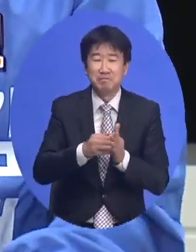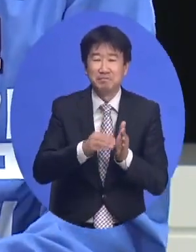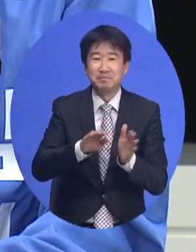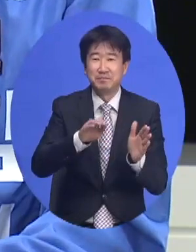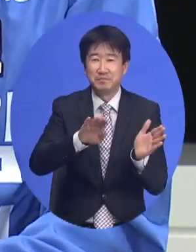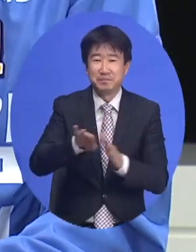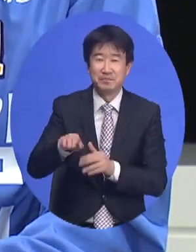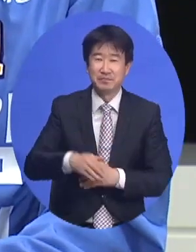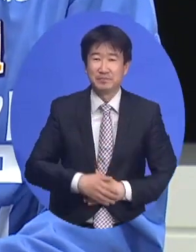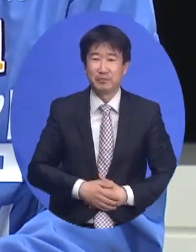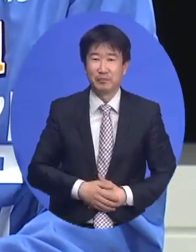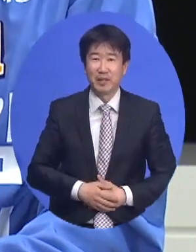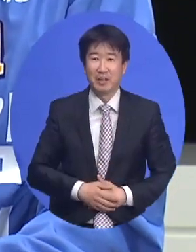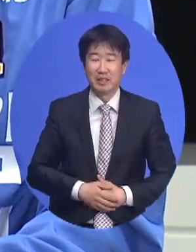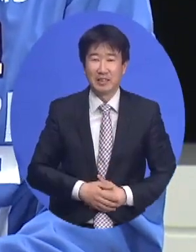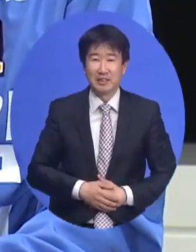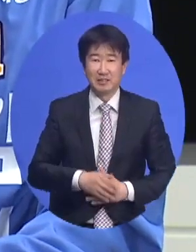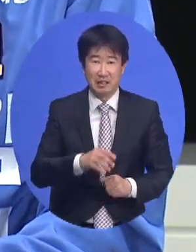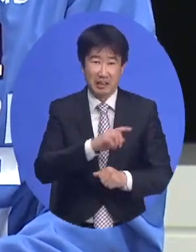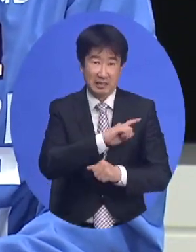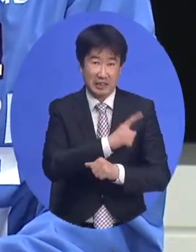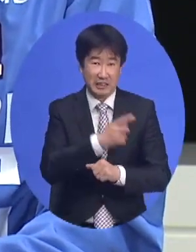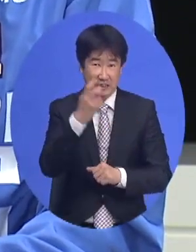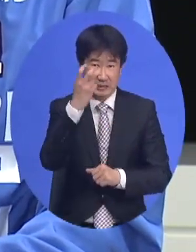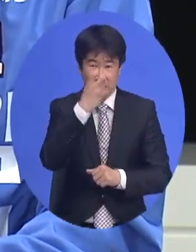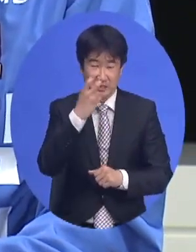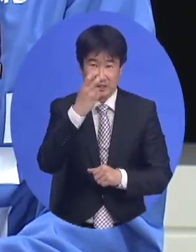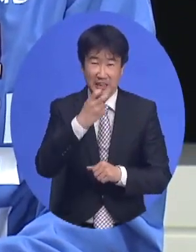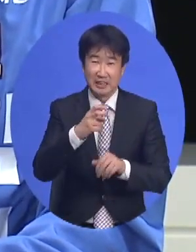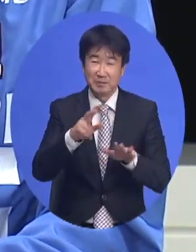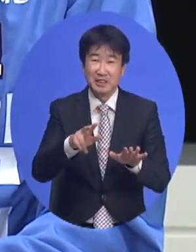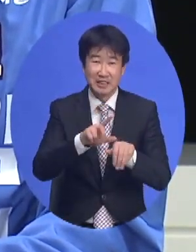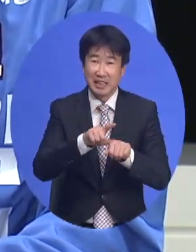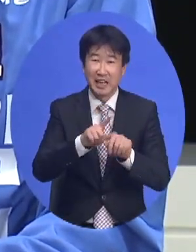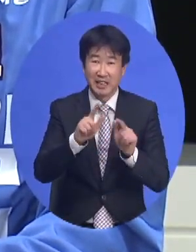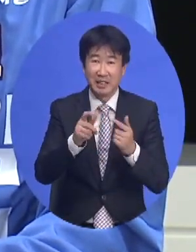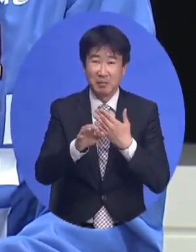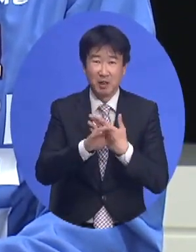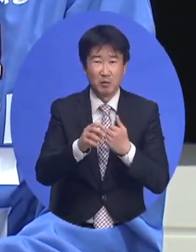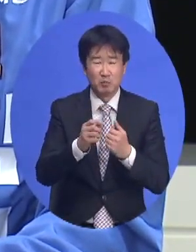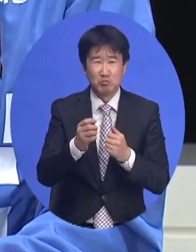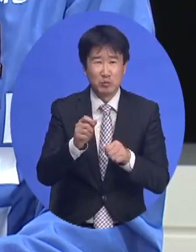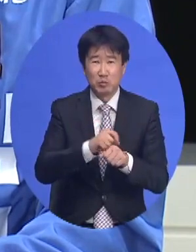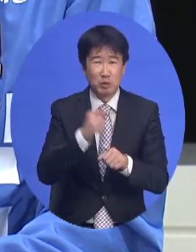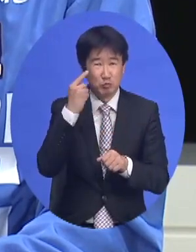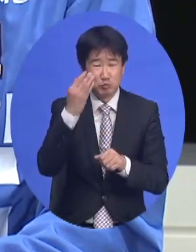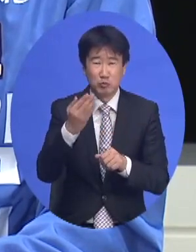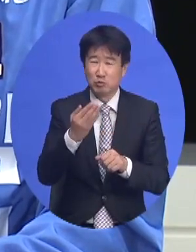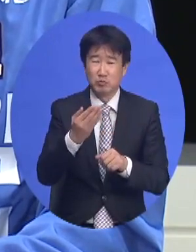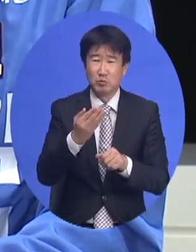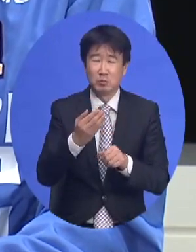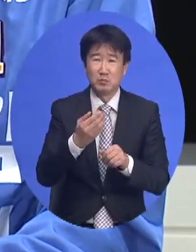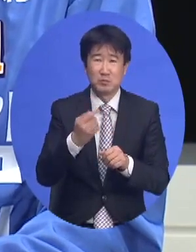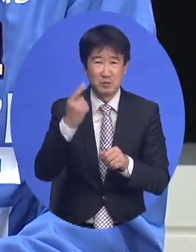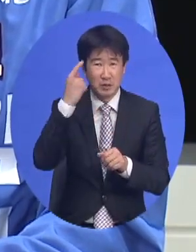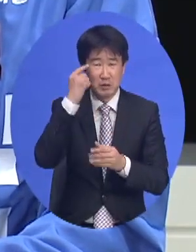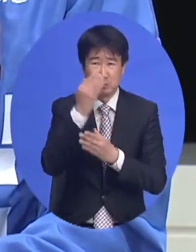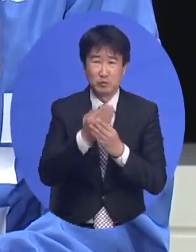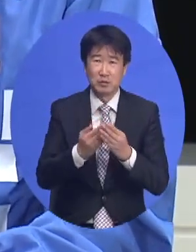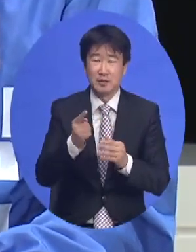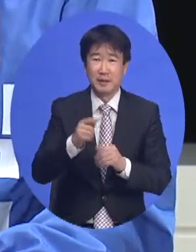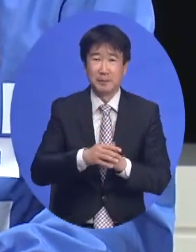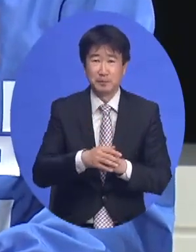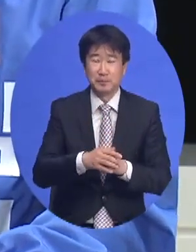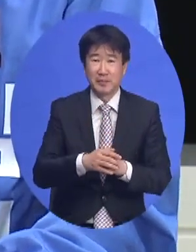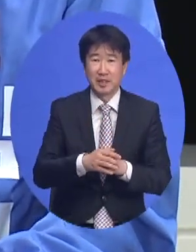그다음에요. 정말 이저 자질검증 시간이 아니라면 제가 별로 묻고 싶지 않은데 우리 김정호